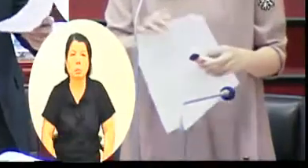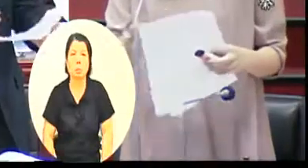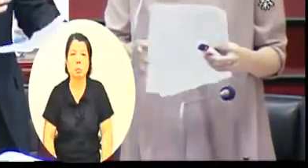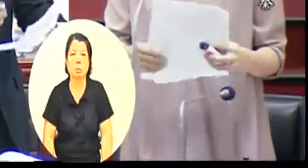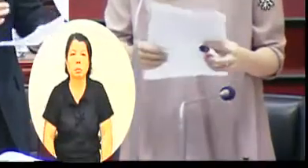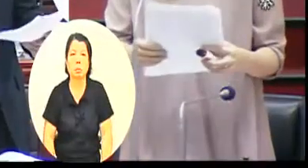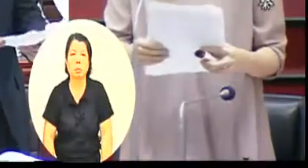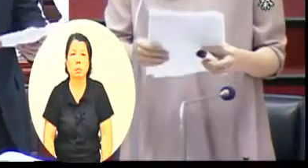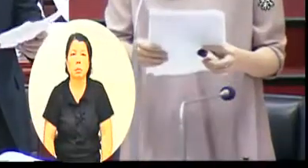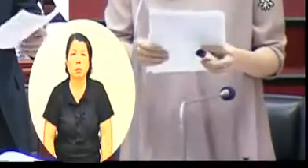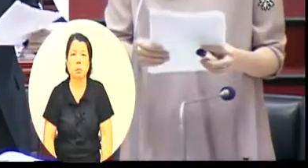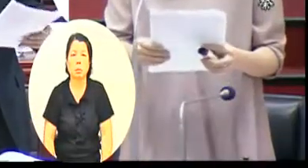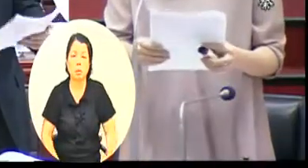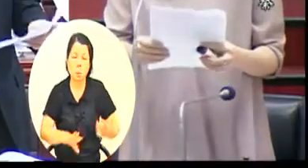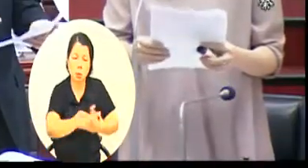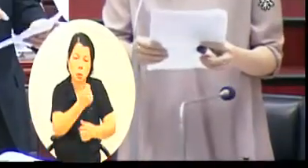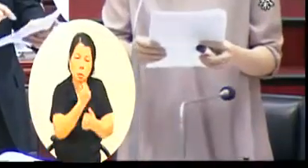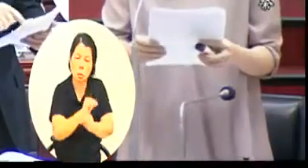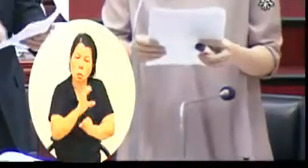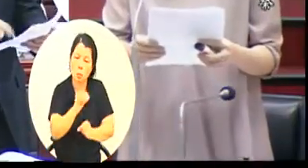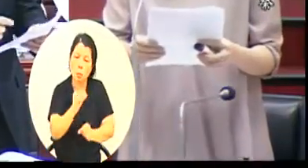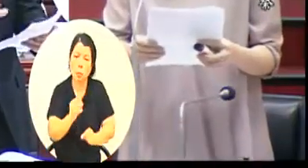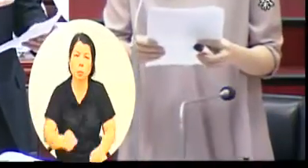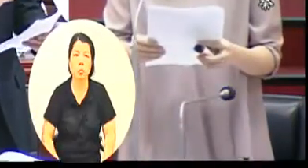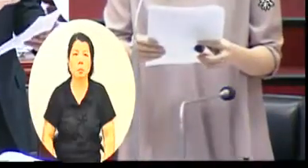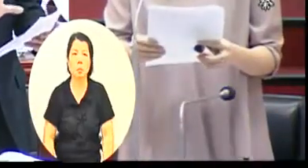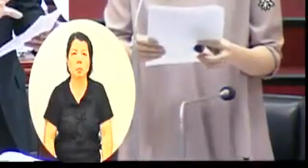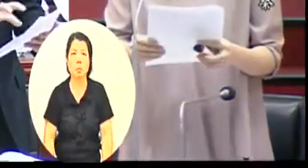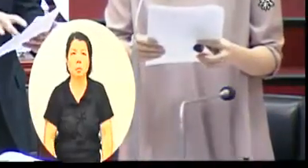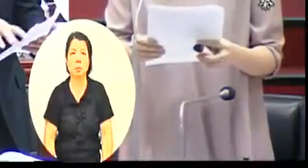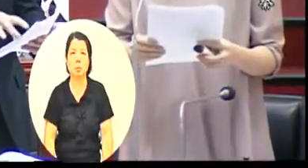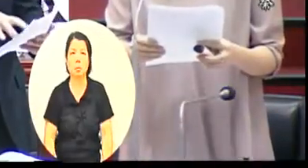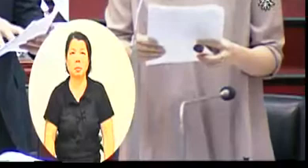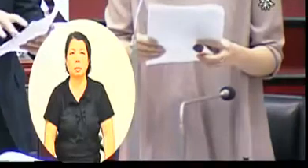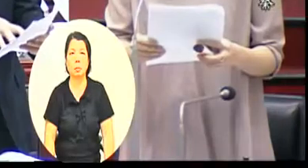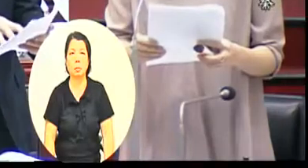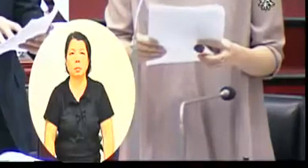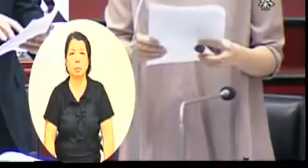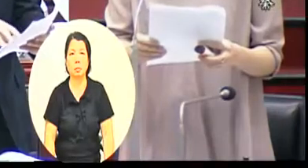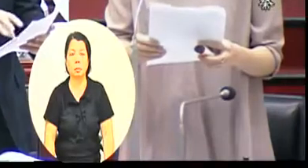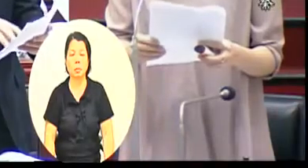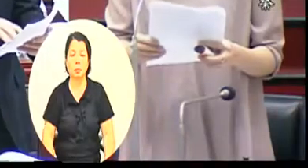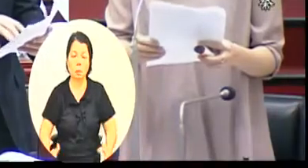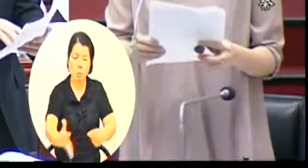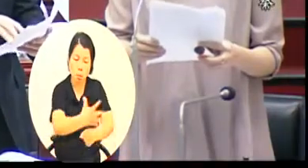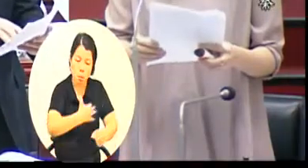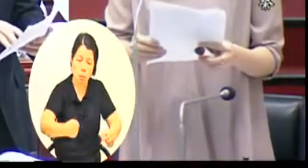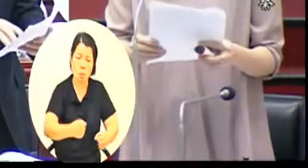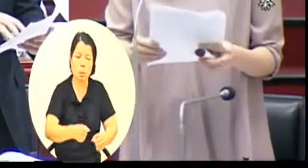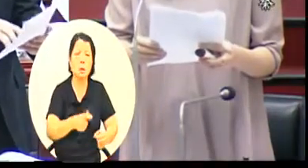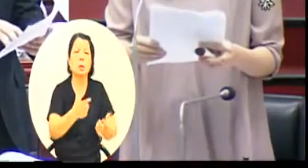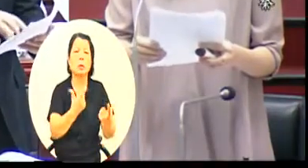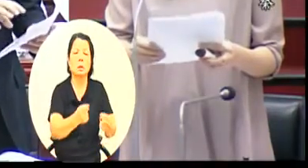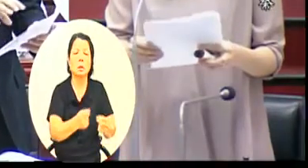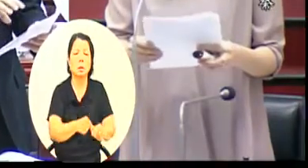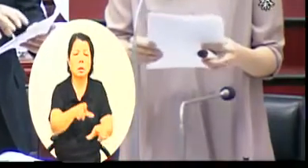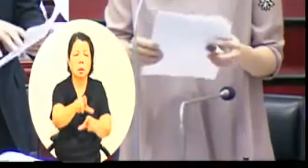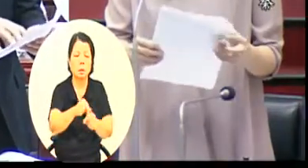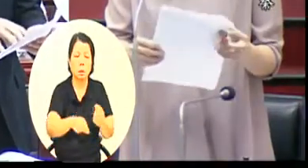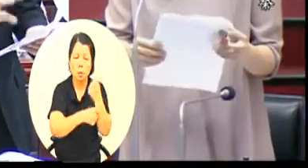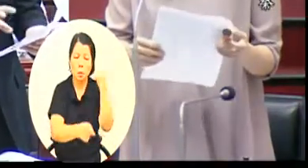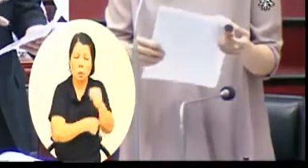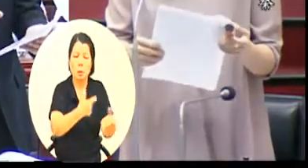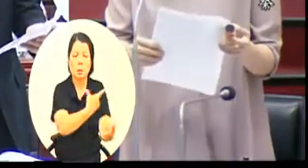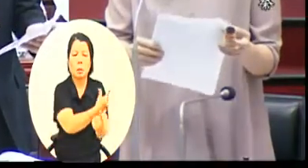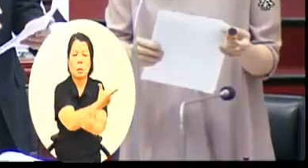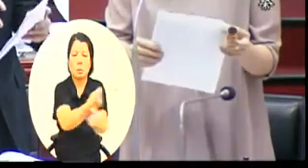对于这个有另外的考量，那因为这个全台湾各地都是依照这个加油站设置管理规则去看，